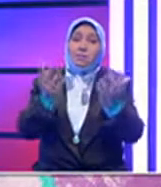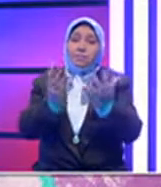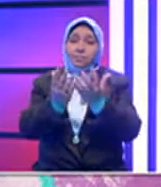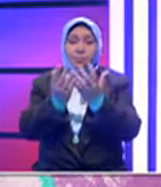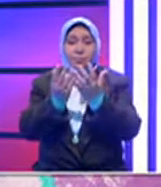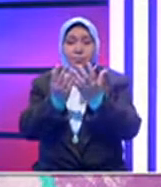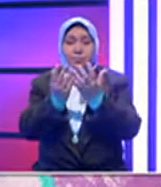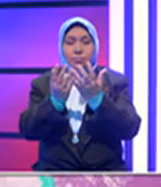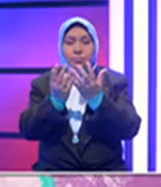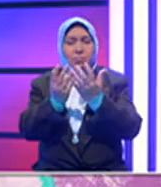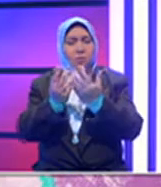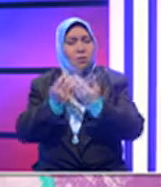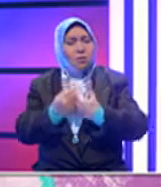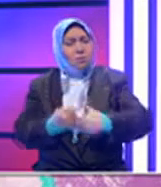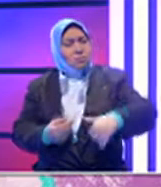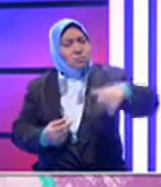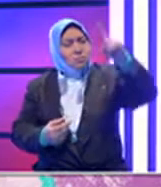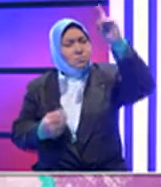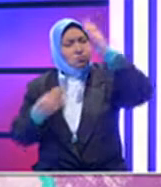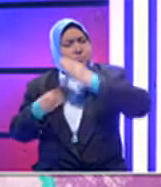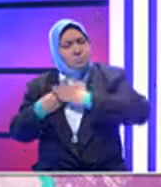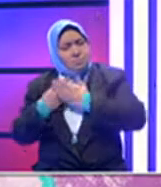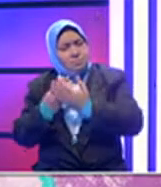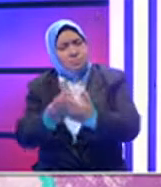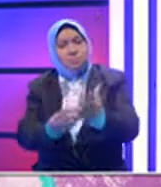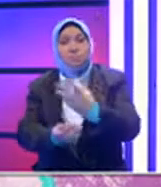arrohmanirrohim Maliki